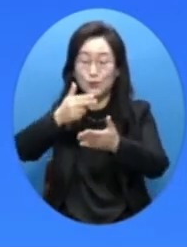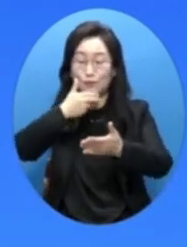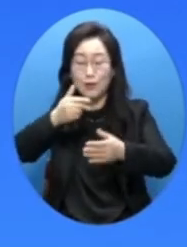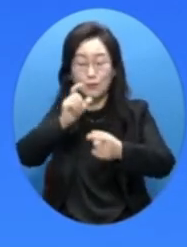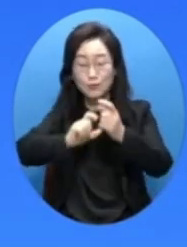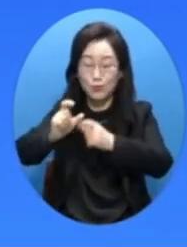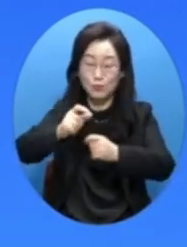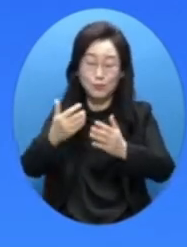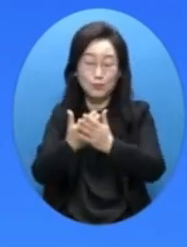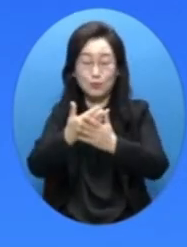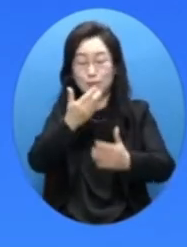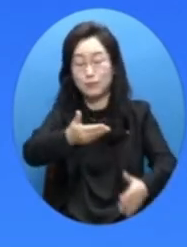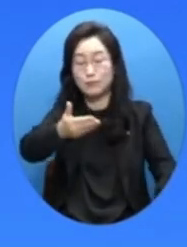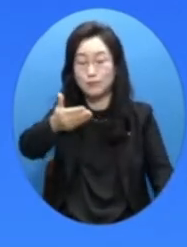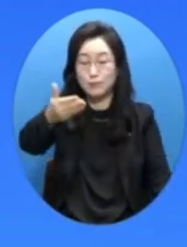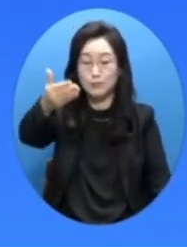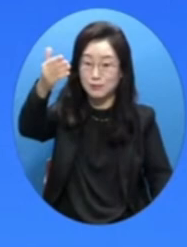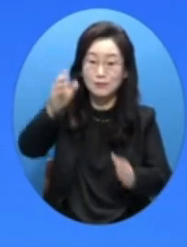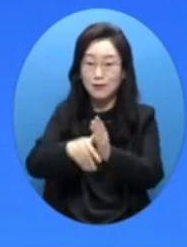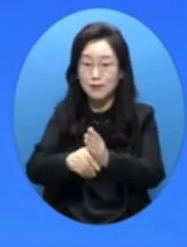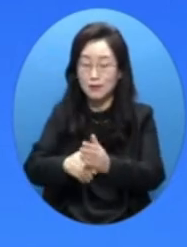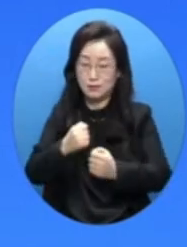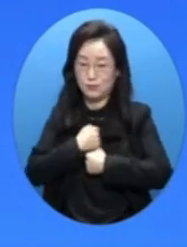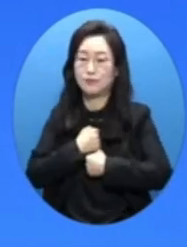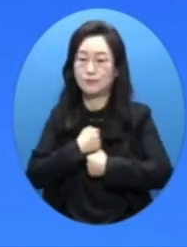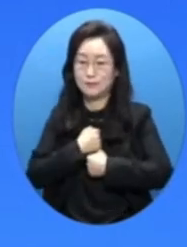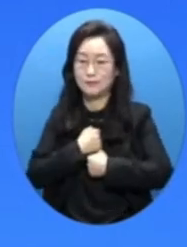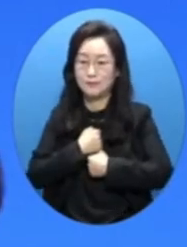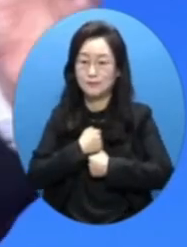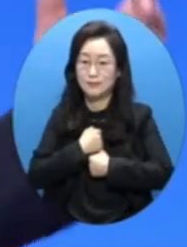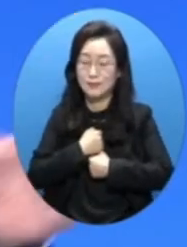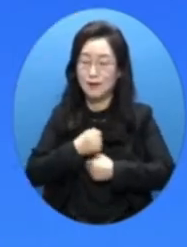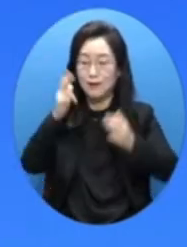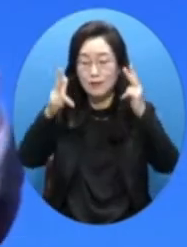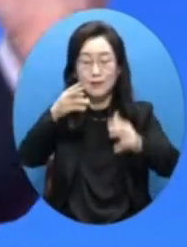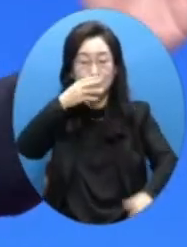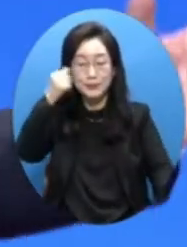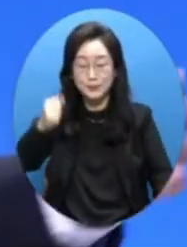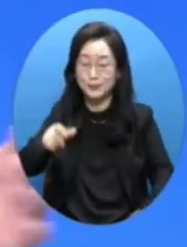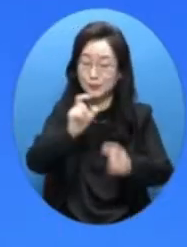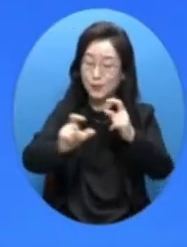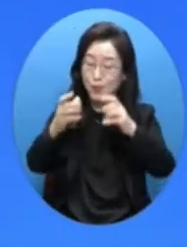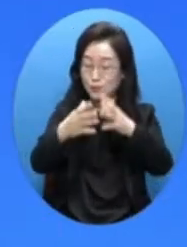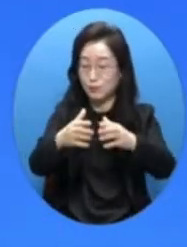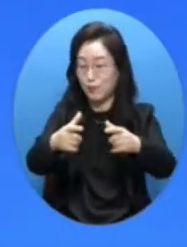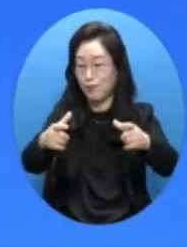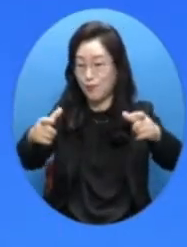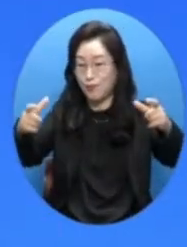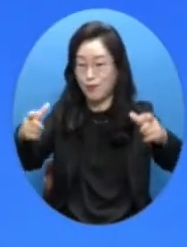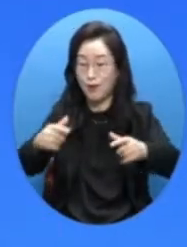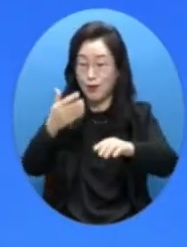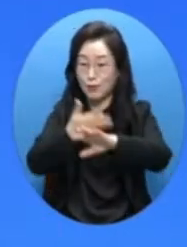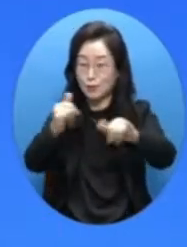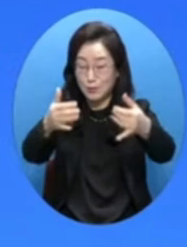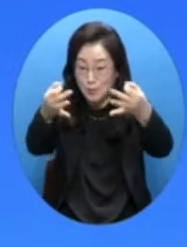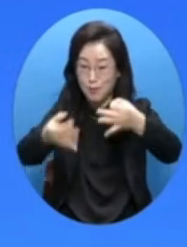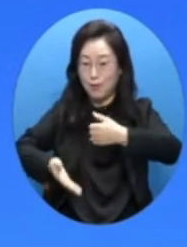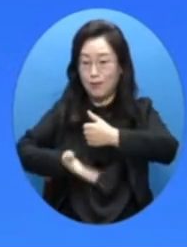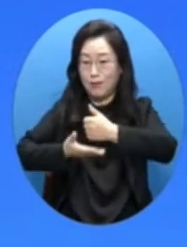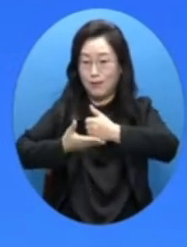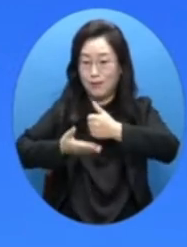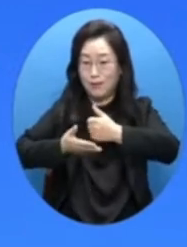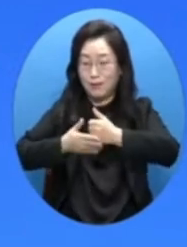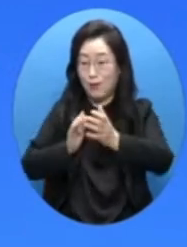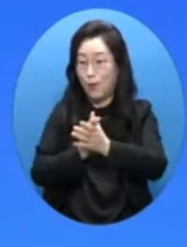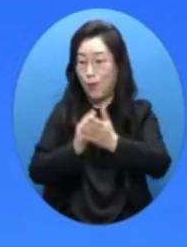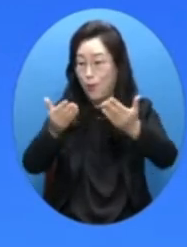승승장구할 때 높은 자리에 올라갈 때 이럴 때 조심해야 되는 것입니다 사업이 잘 되고 확장되어질 때 모든 사람에게 박수가 들어갈 때